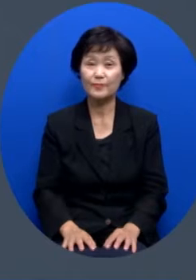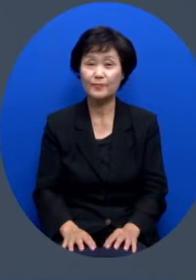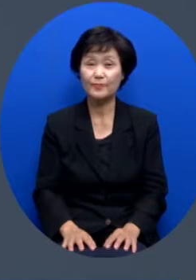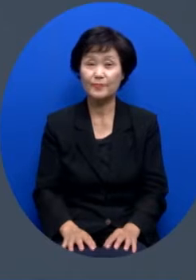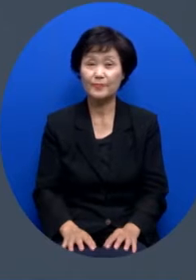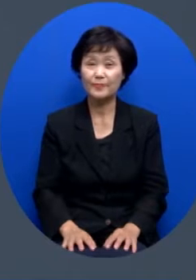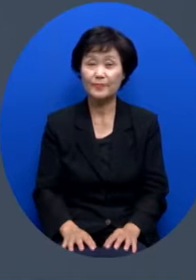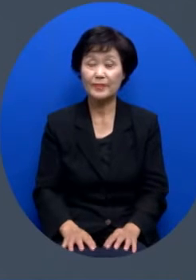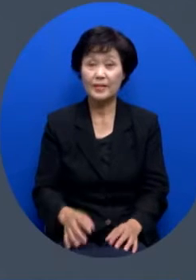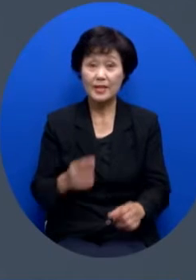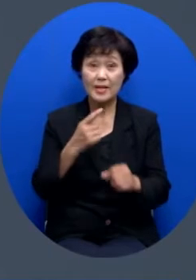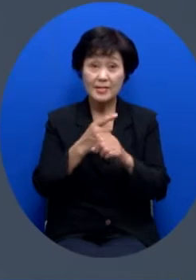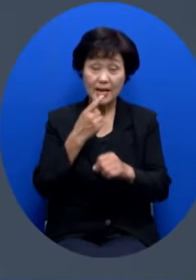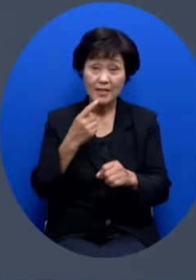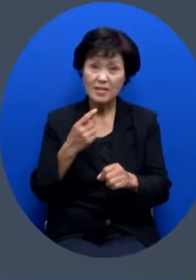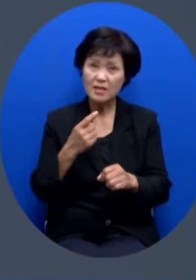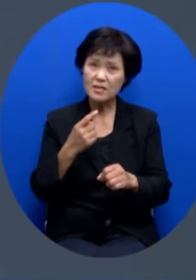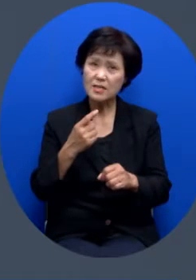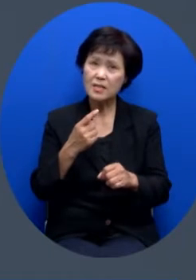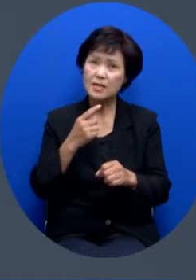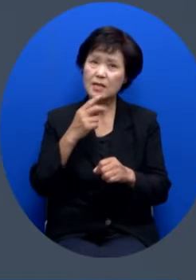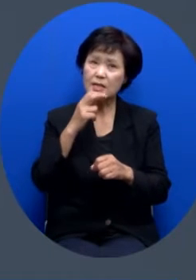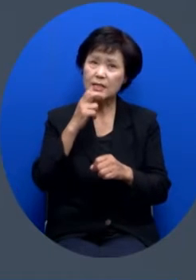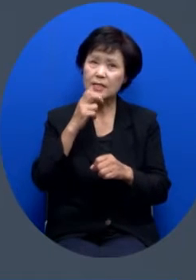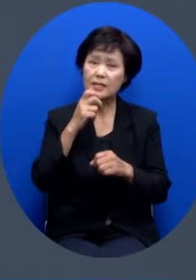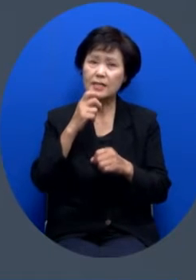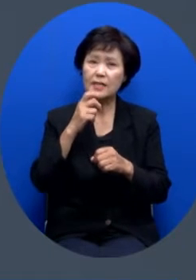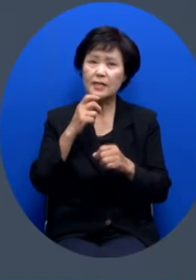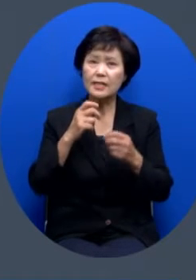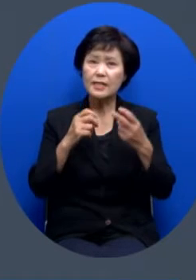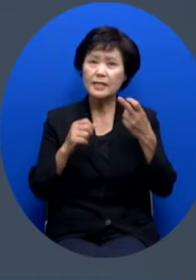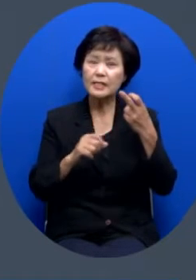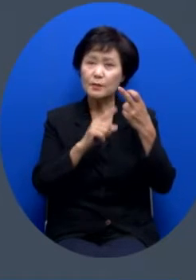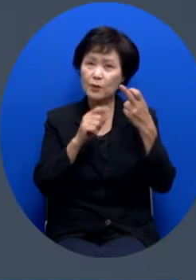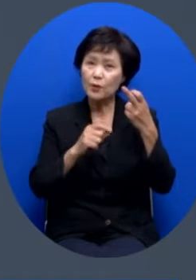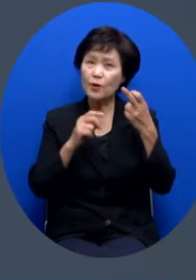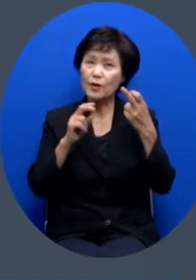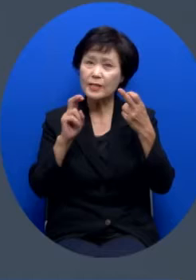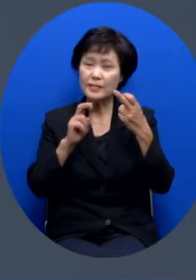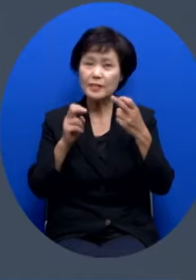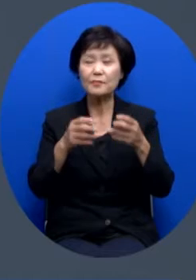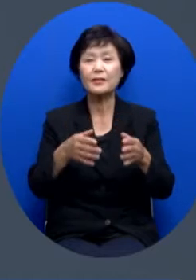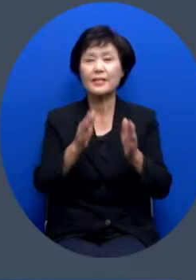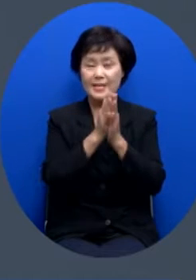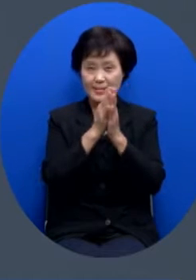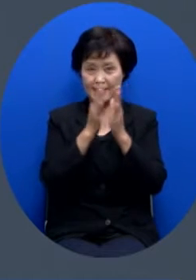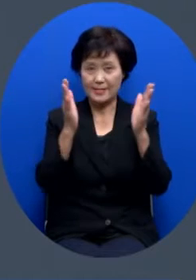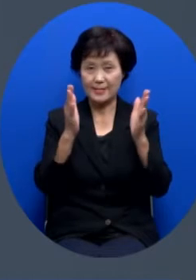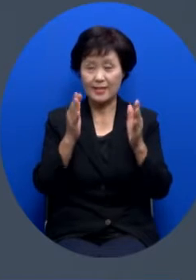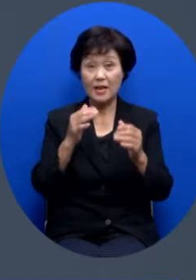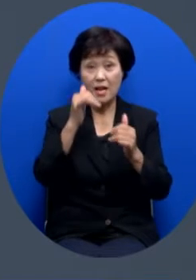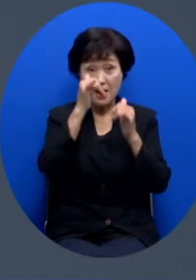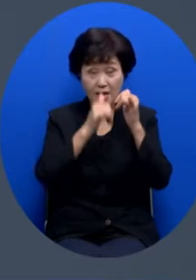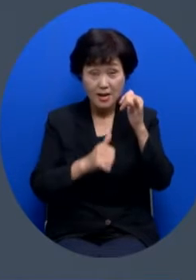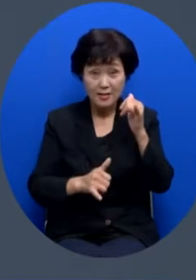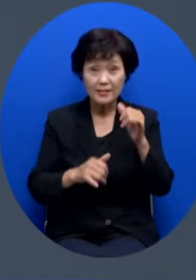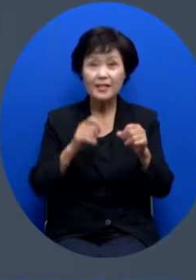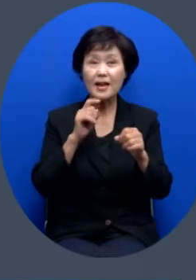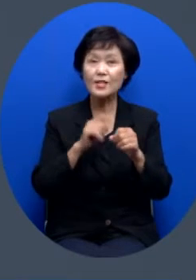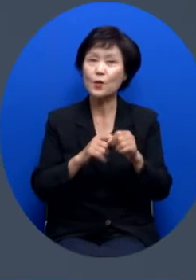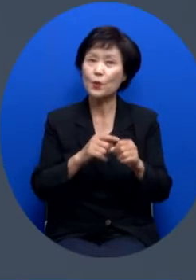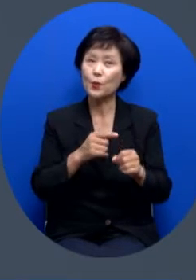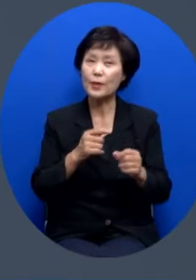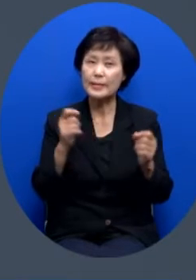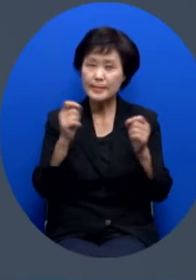그 정령이 11년 12월 20 20일에 발 조이 되었습니다 역사적으로 킥 극히